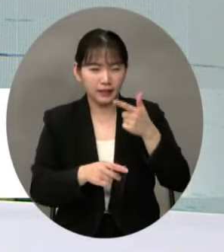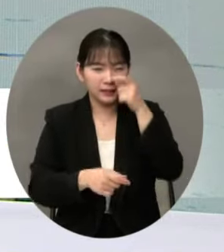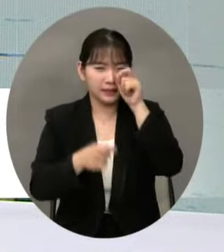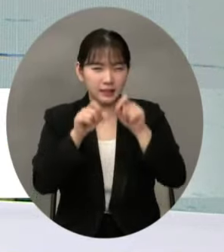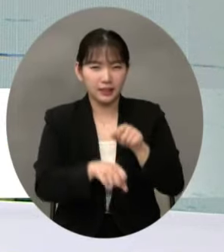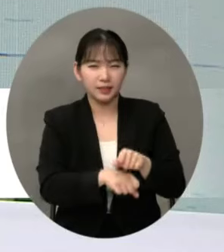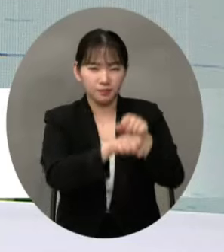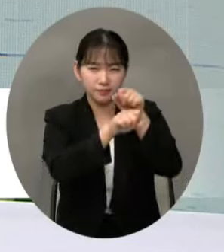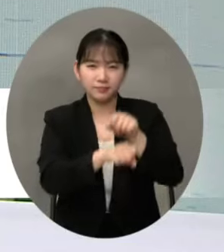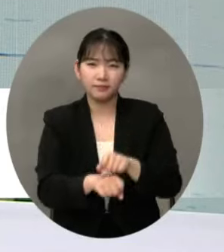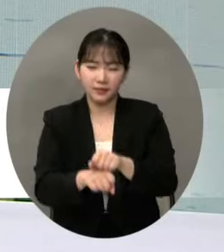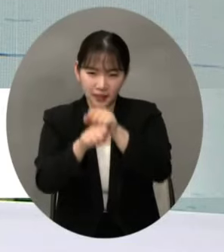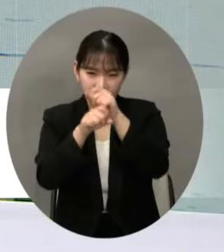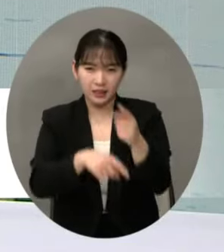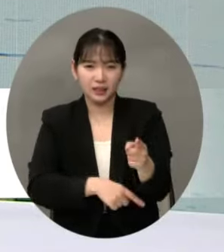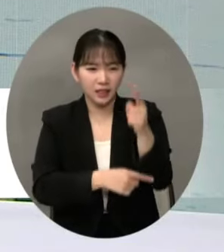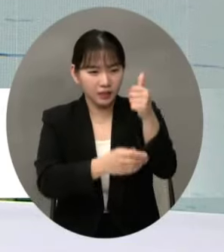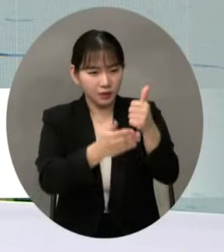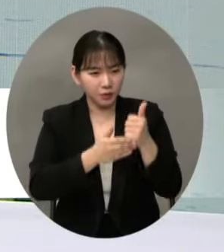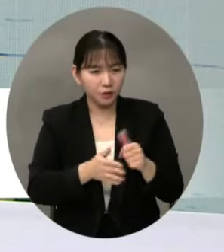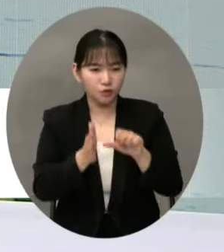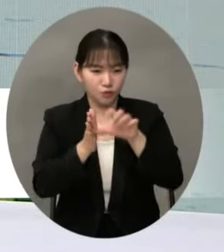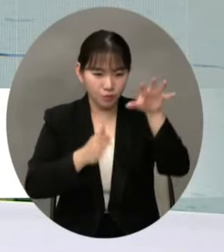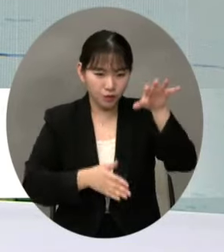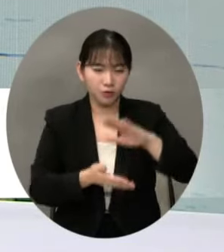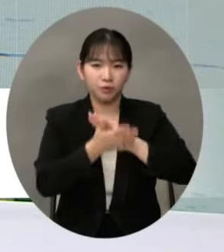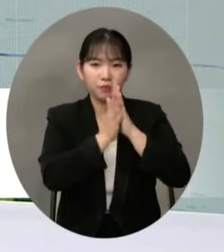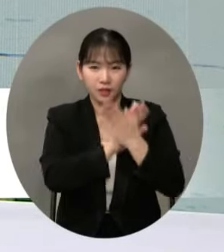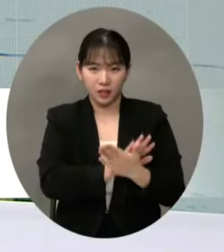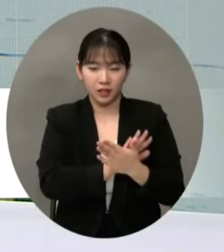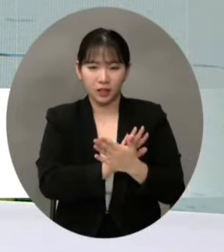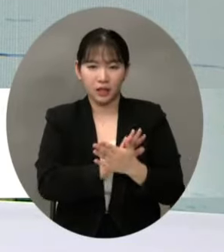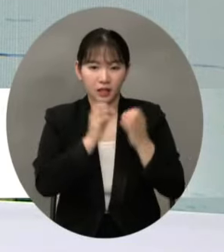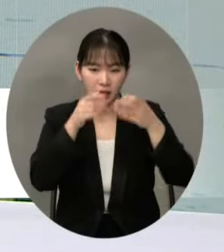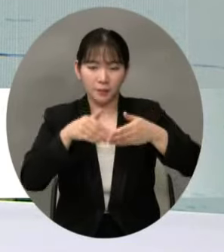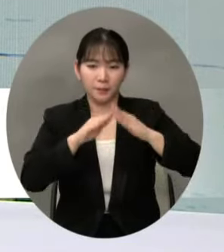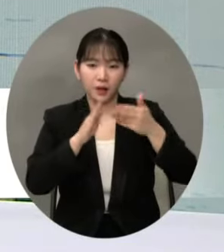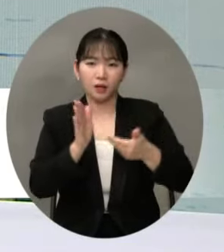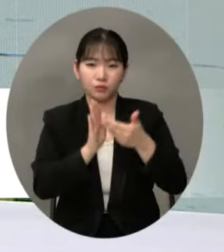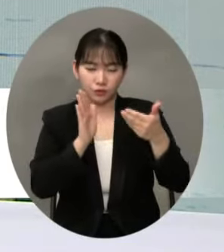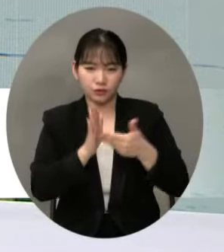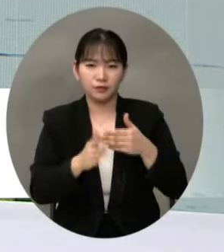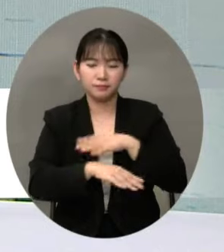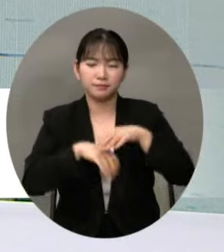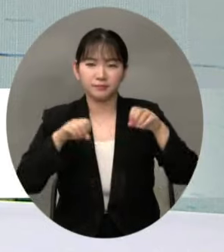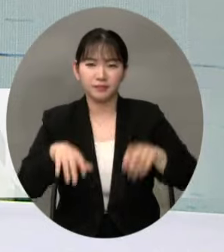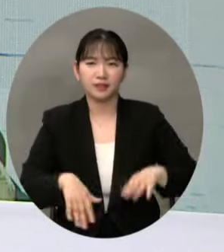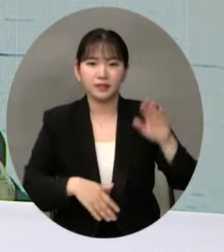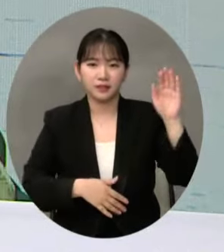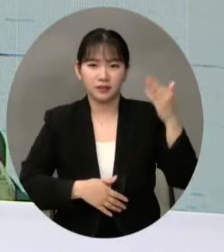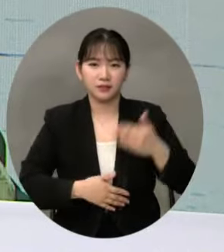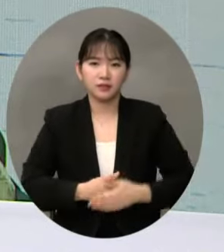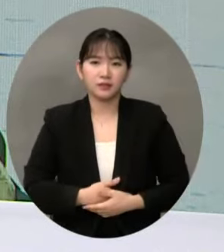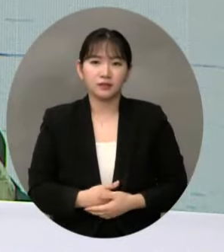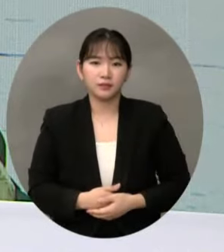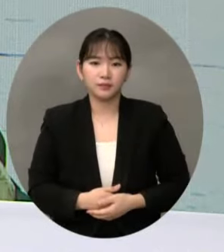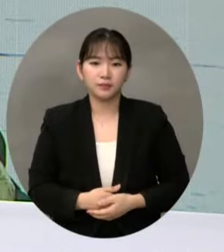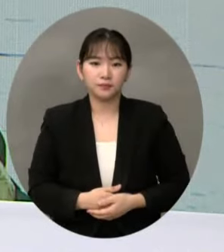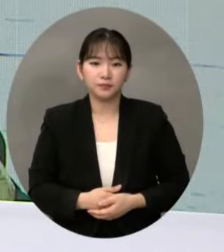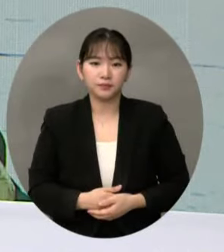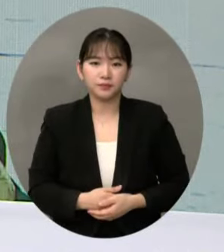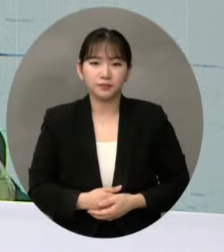야적물들이 쌓이는가 하면 낚시객들의 명소로 변해버리는 등 신설 부두라는 이름이 무색해지고 있습니다. 안준호 기자가